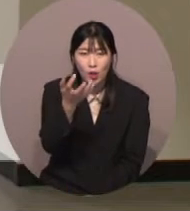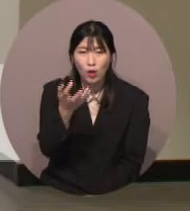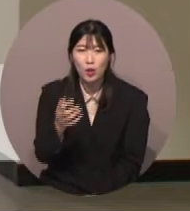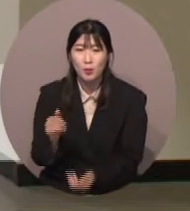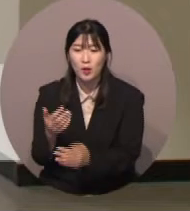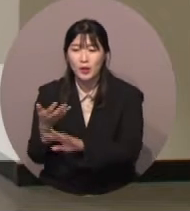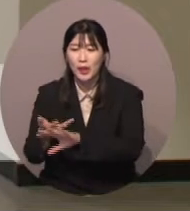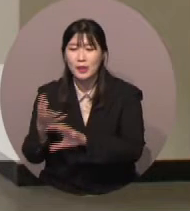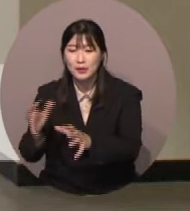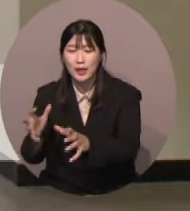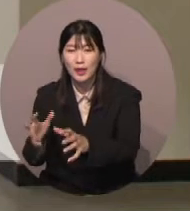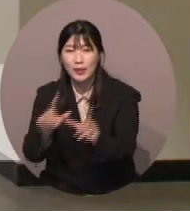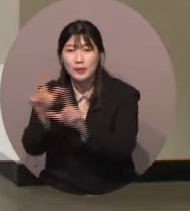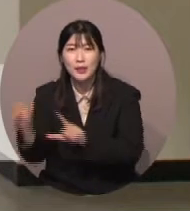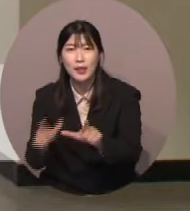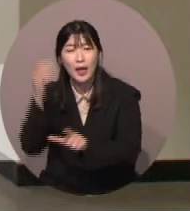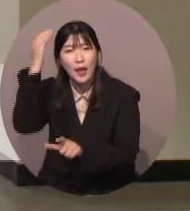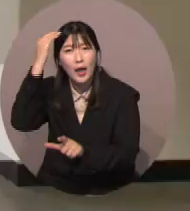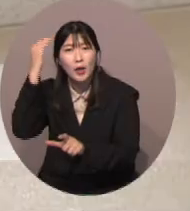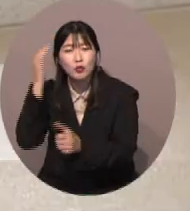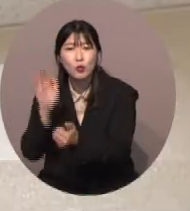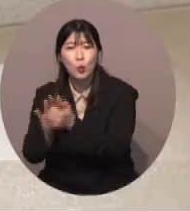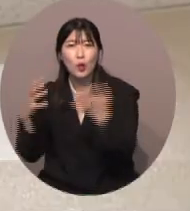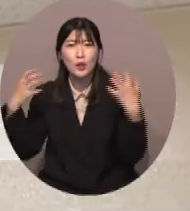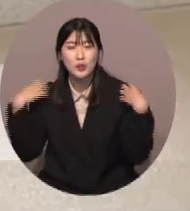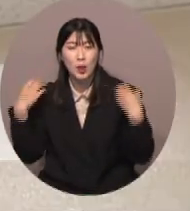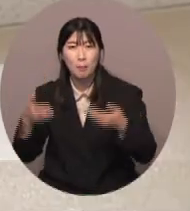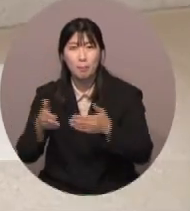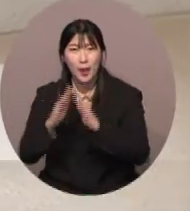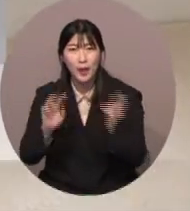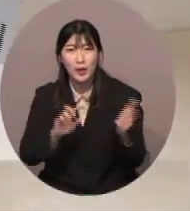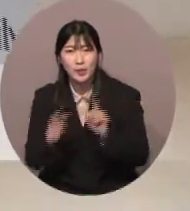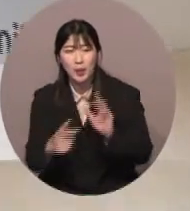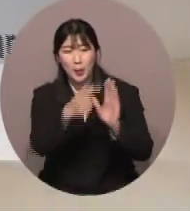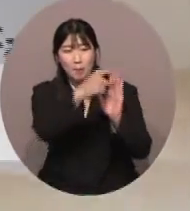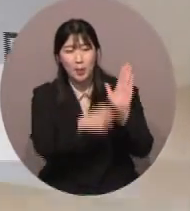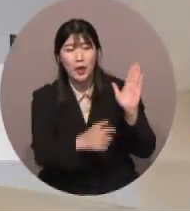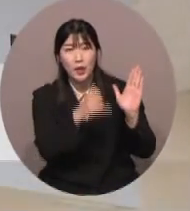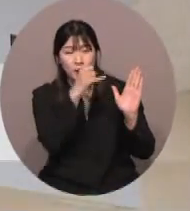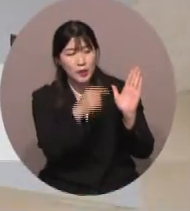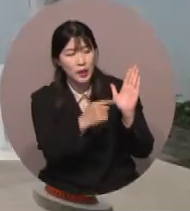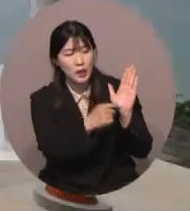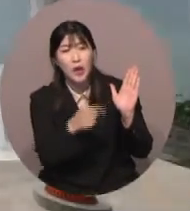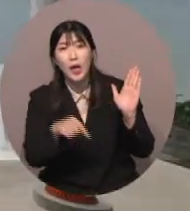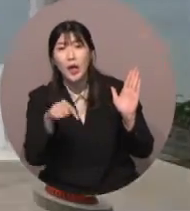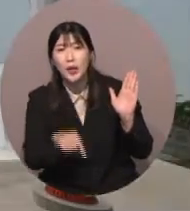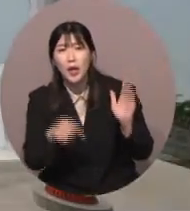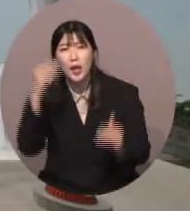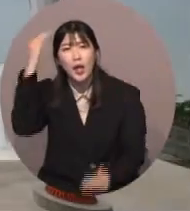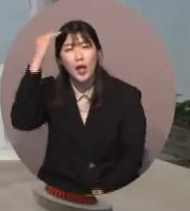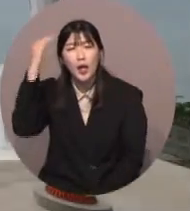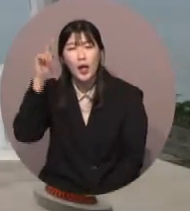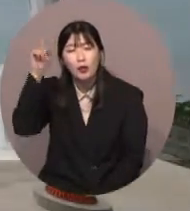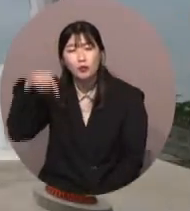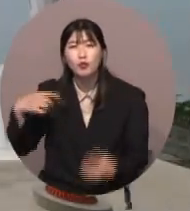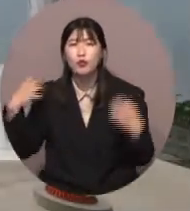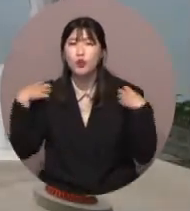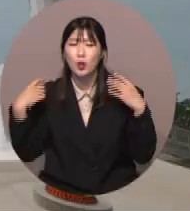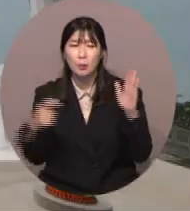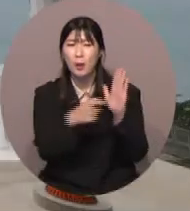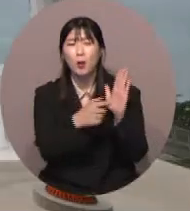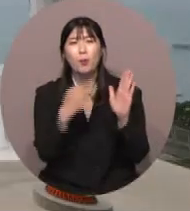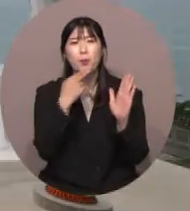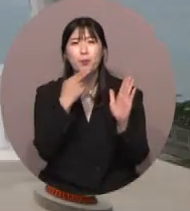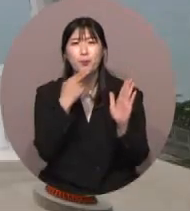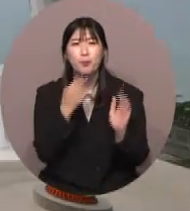정부조직 개편안을 확정한 가운데 우주항공청 신설은 이번 개편안해서 제외됐습니다 대전